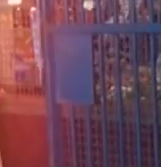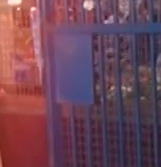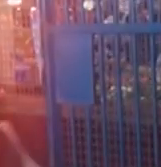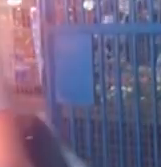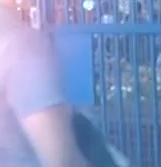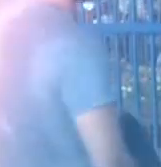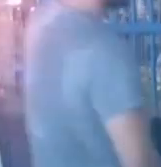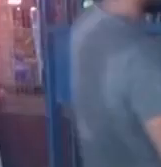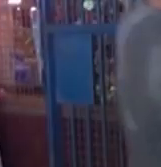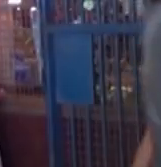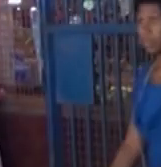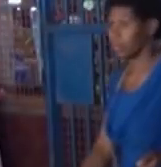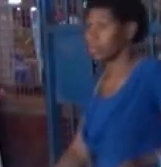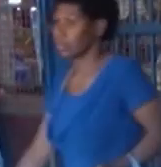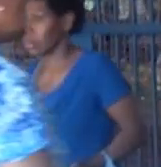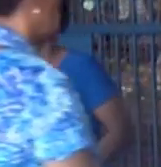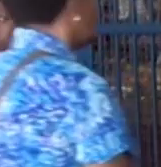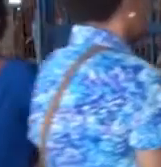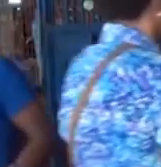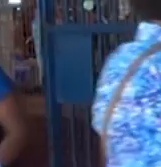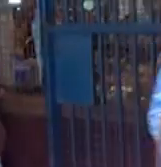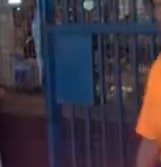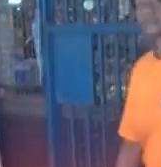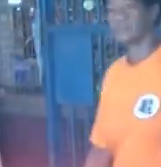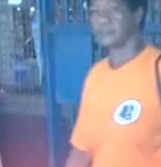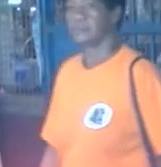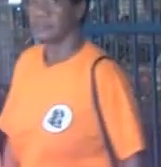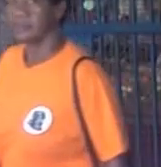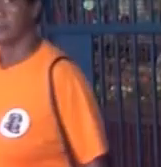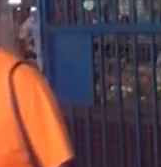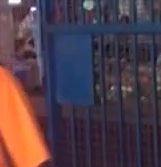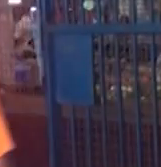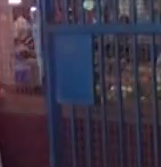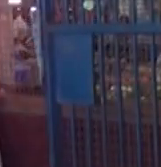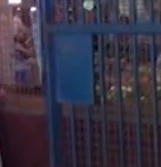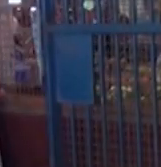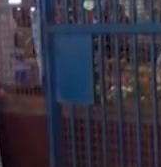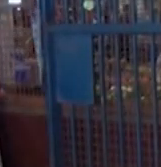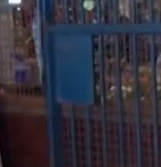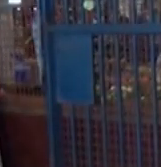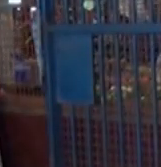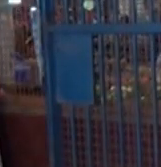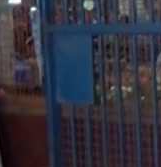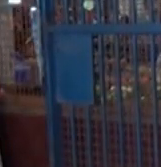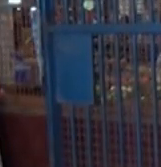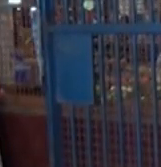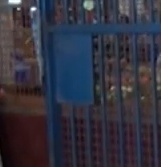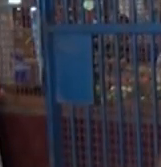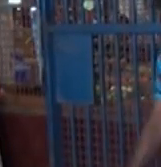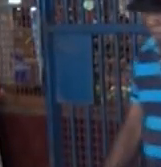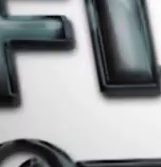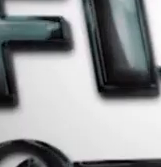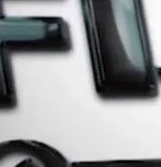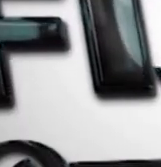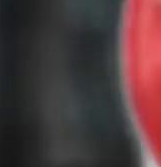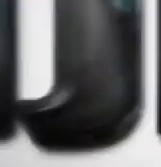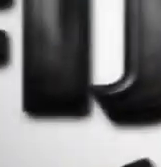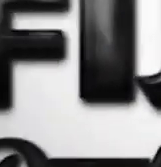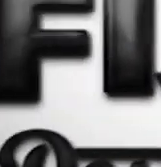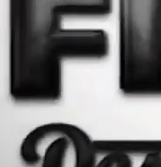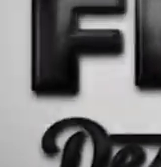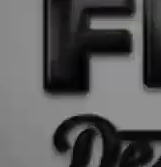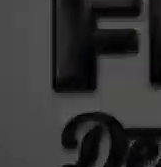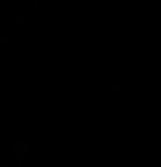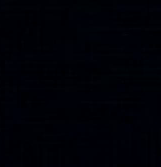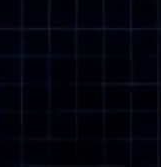हमारे सामने नाइक है गोंगवा लुगु लटोका रेडियो फीजी 2 में पुराना गाना लगे हमें बहुत अच्छा लगे रेडियो फीजी